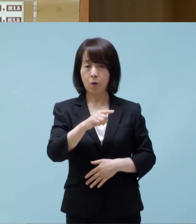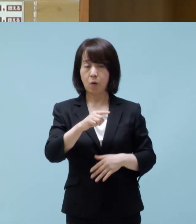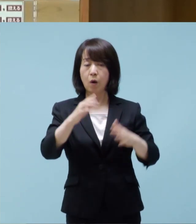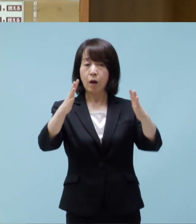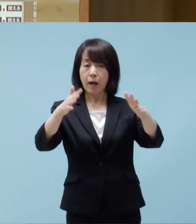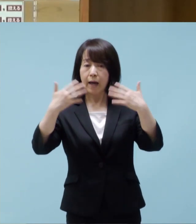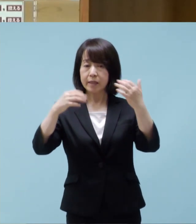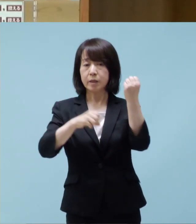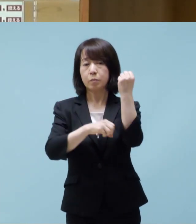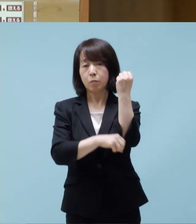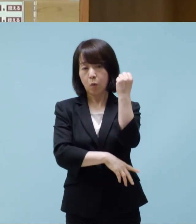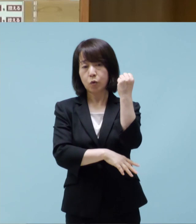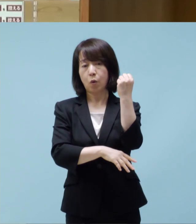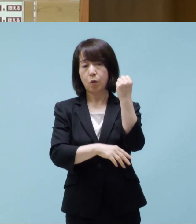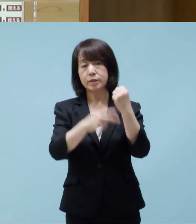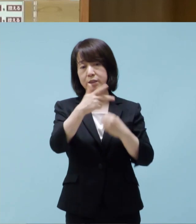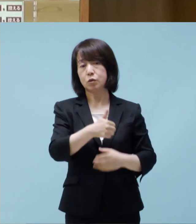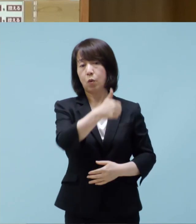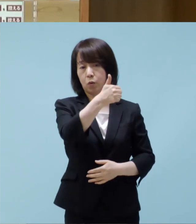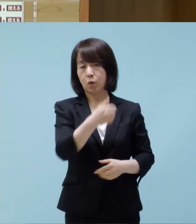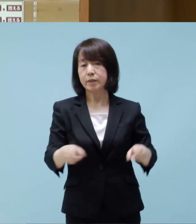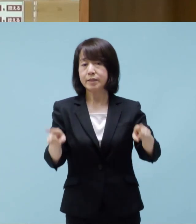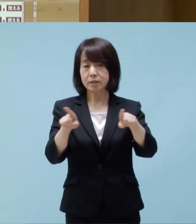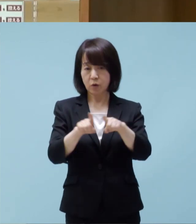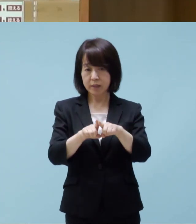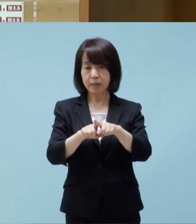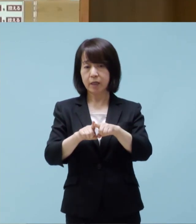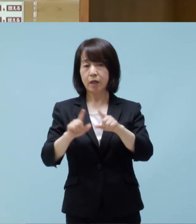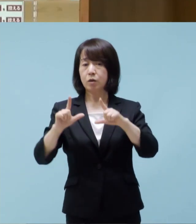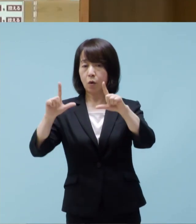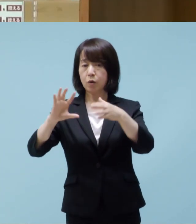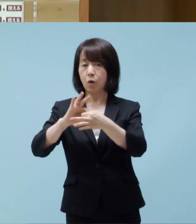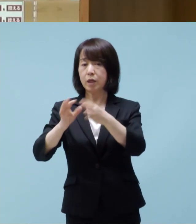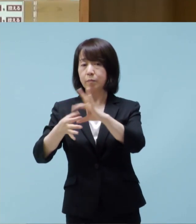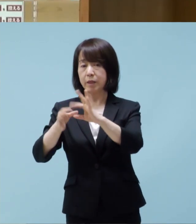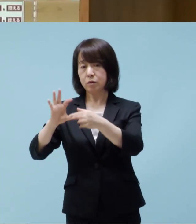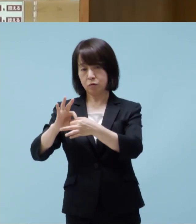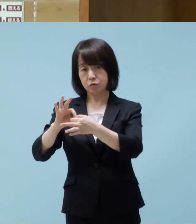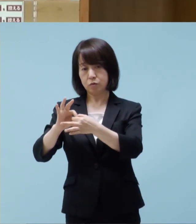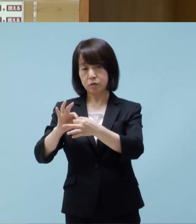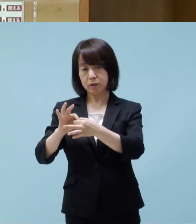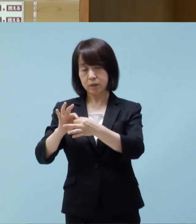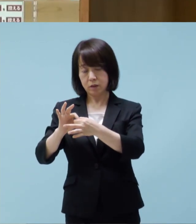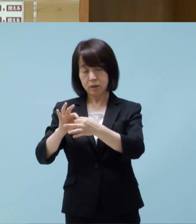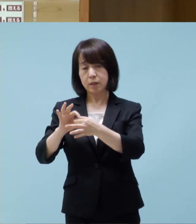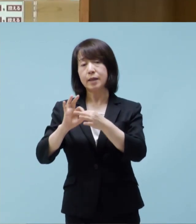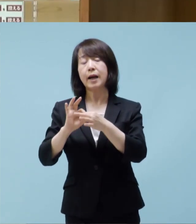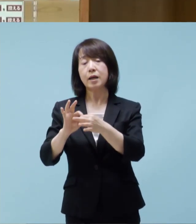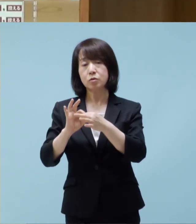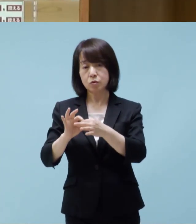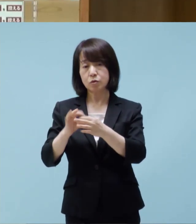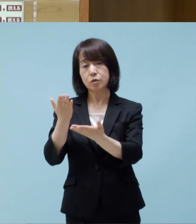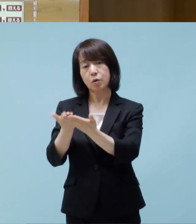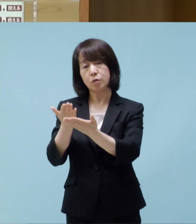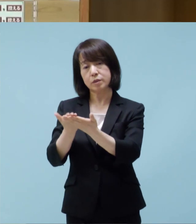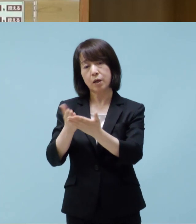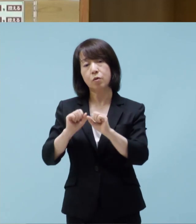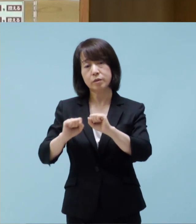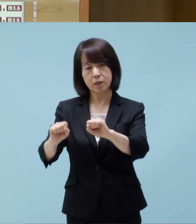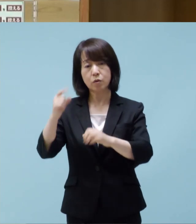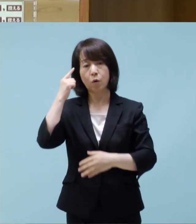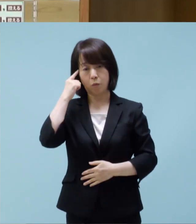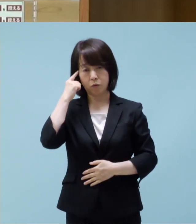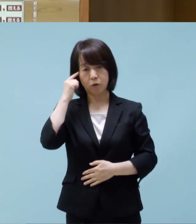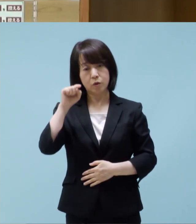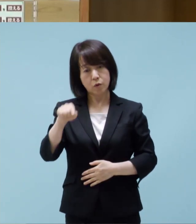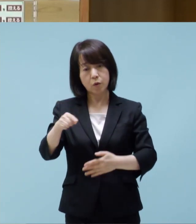と、連名で、東京オリンピックに関する、要請をされたと思うんですけれども、その中の内容に